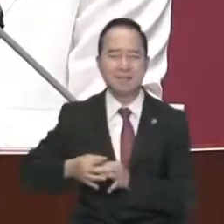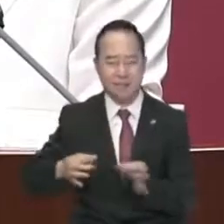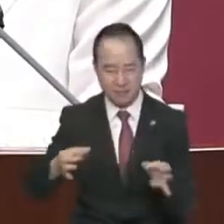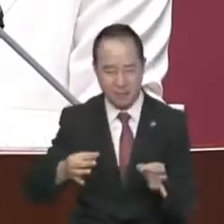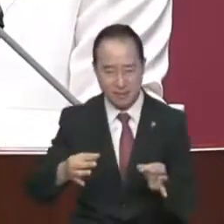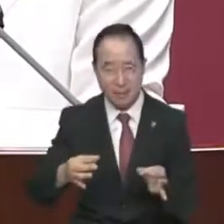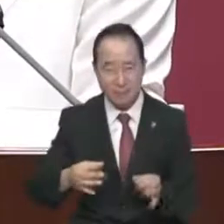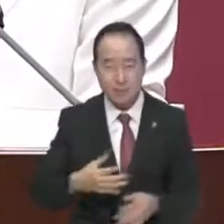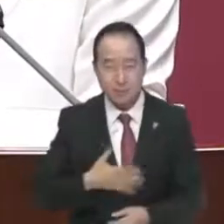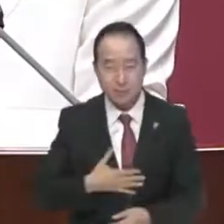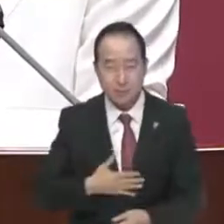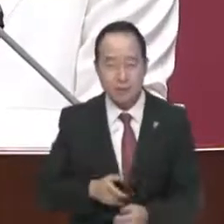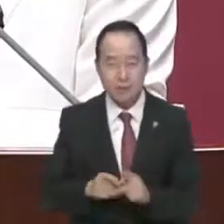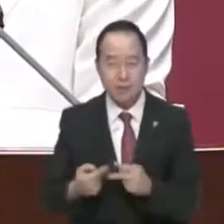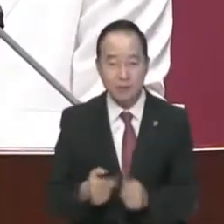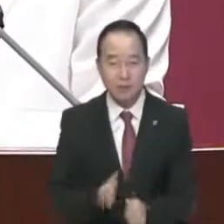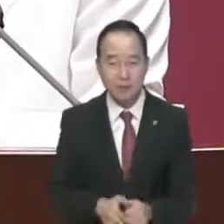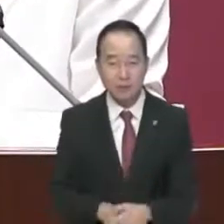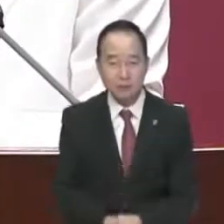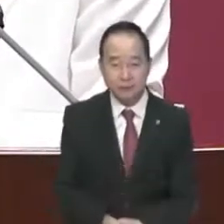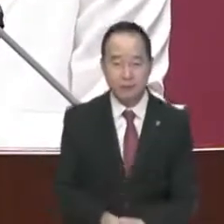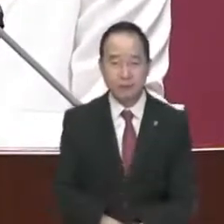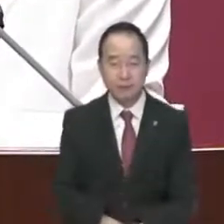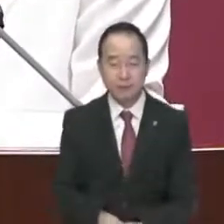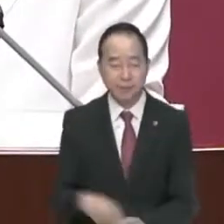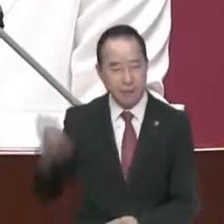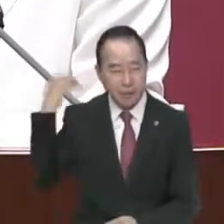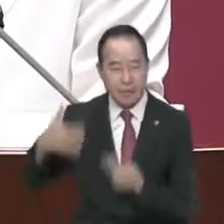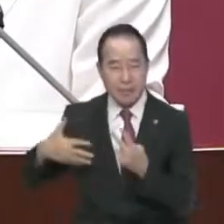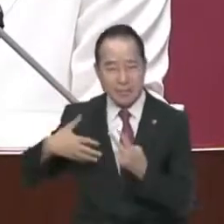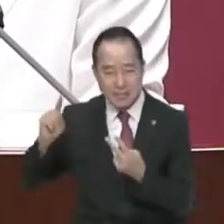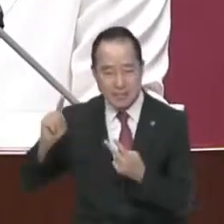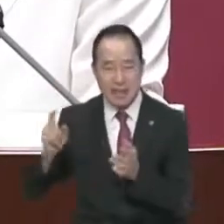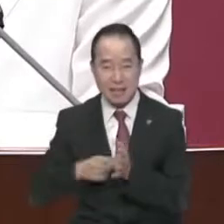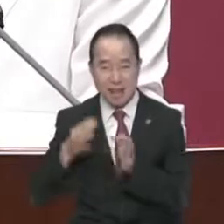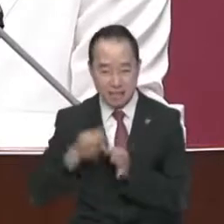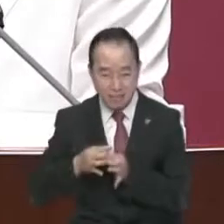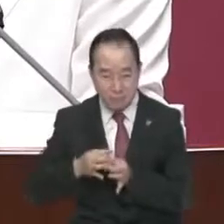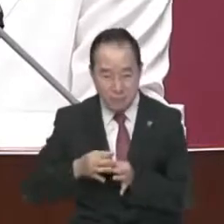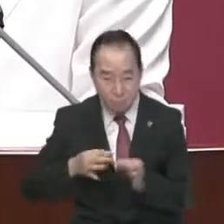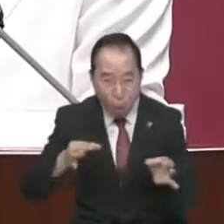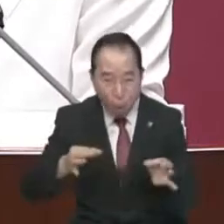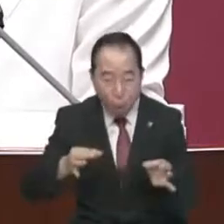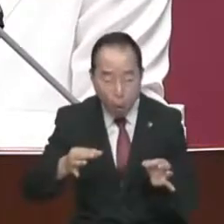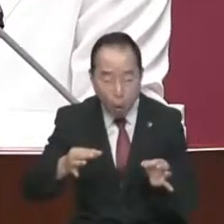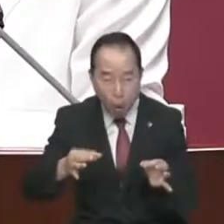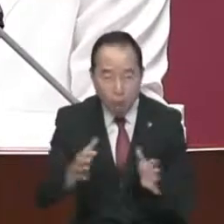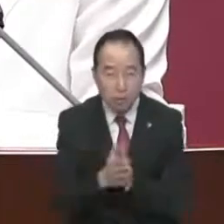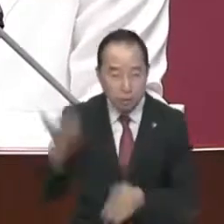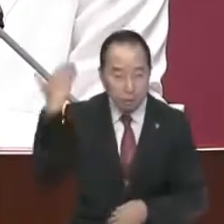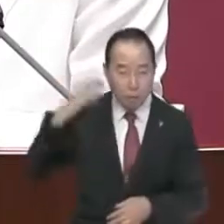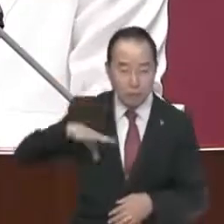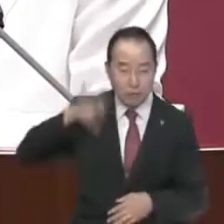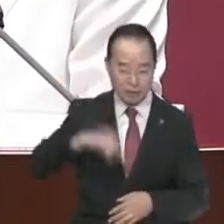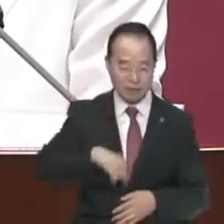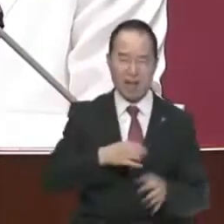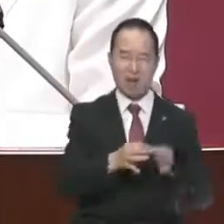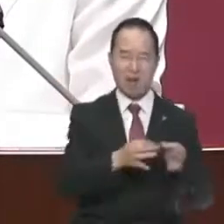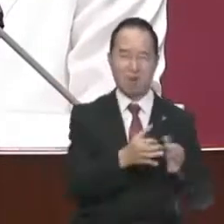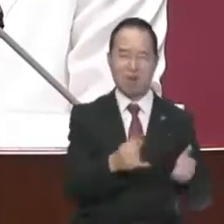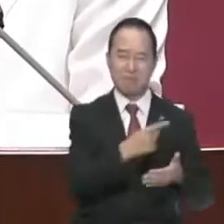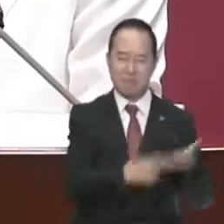주십시오. 네, 2차 재난지원금 논의가 시작되었던 것이고 처음에 논의의 시작이 자영업자의